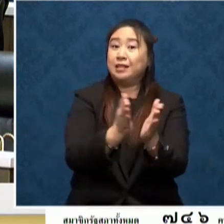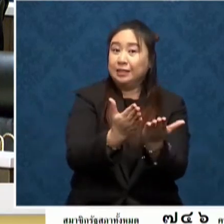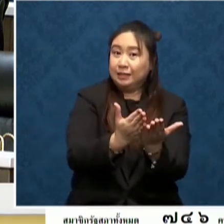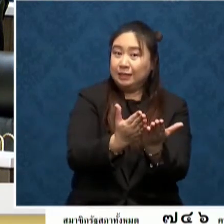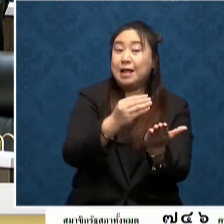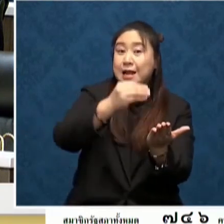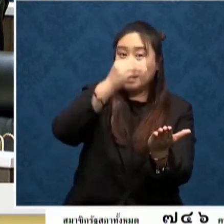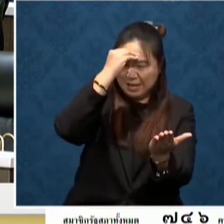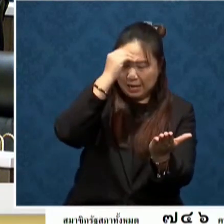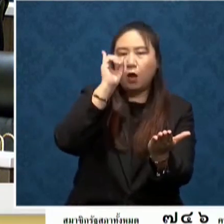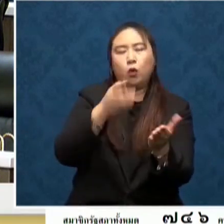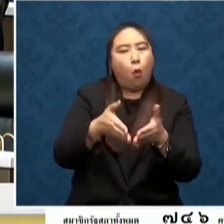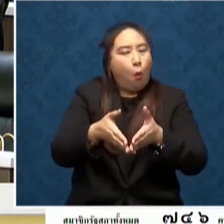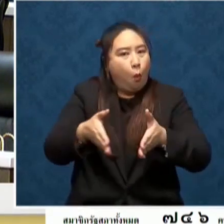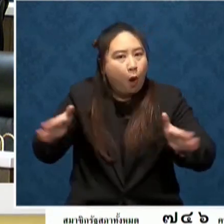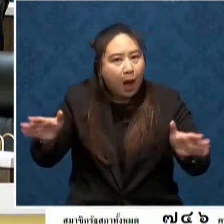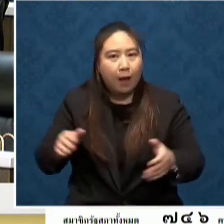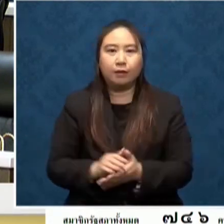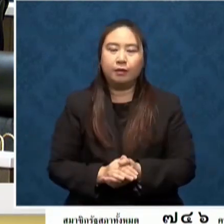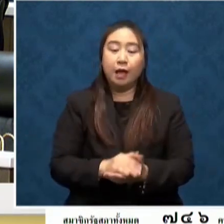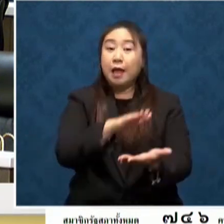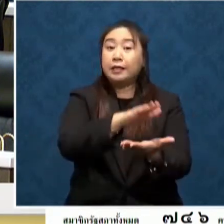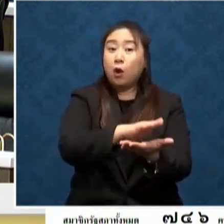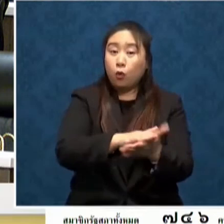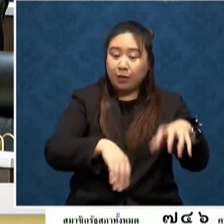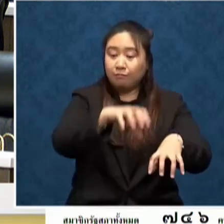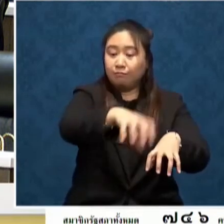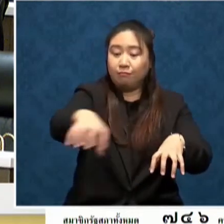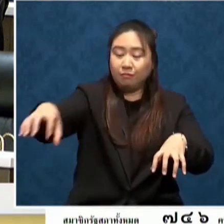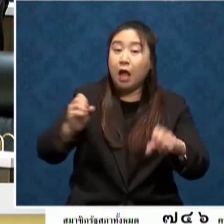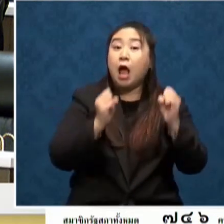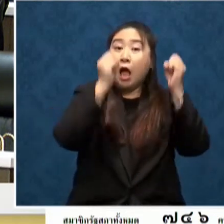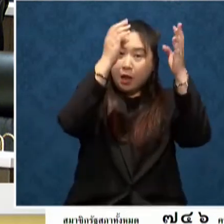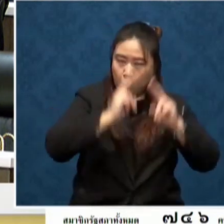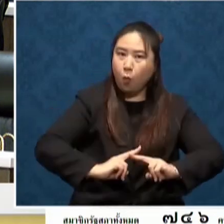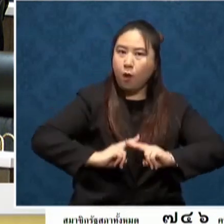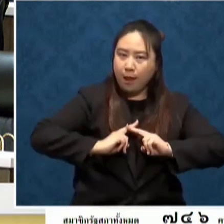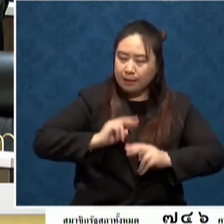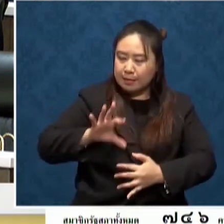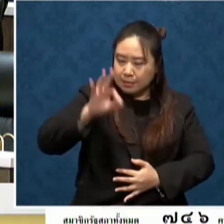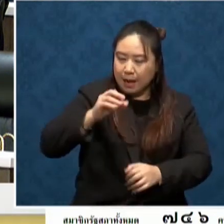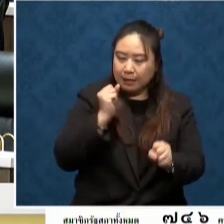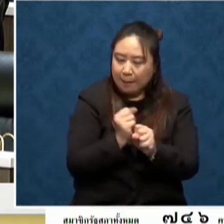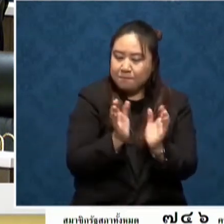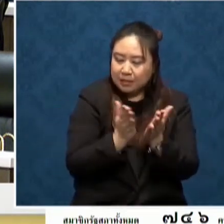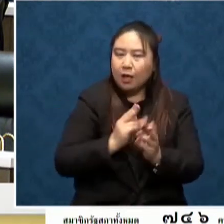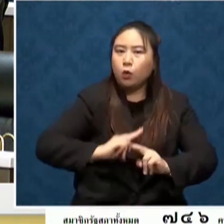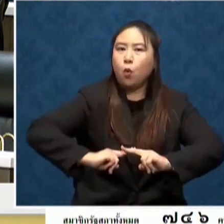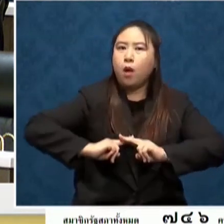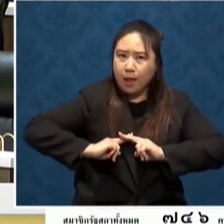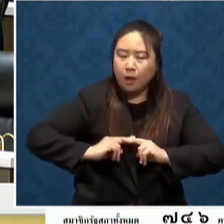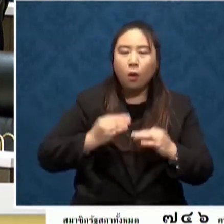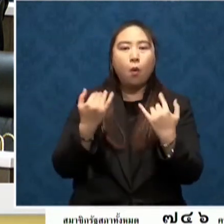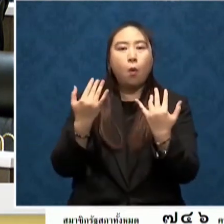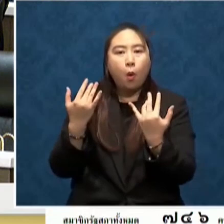ทำแบบเรียเปิดกว้างให้คู่แต่ลโงเรีนมีสุรมในการเลือกและจะทำแบเรีนของตเอง ได้โดยไม่